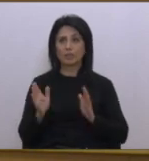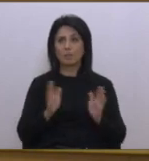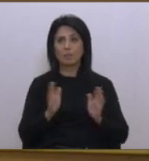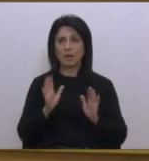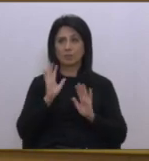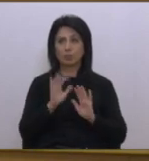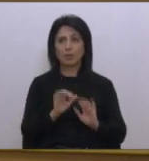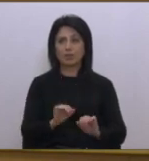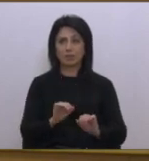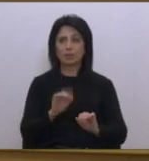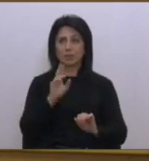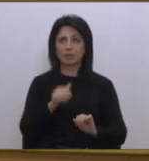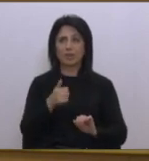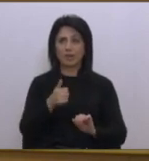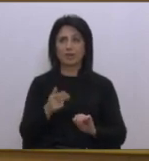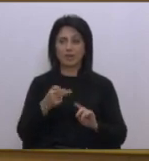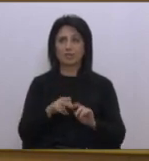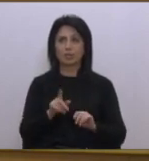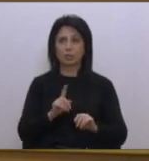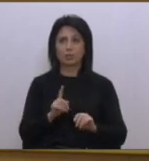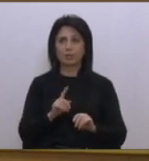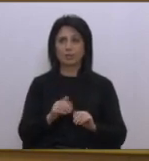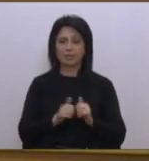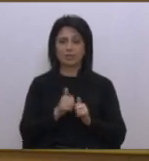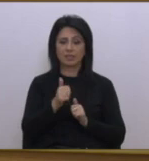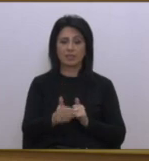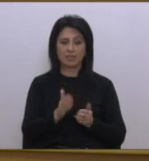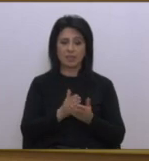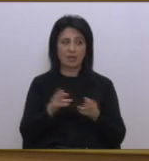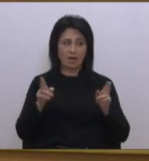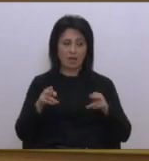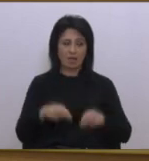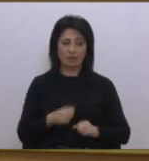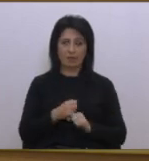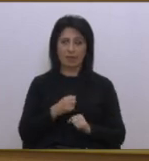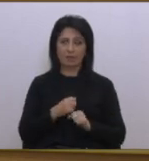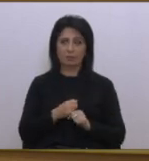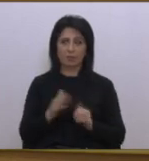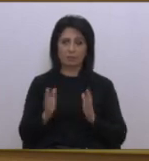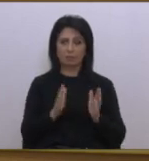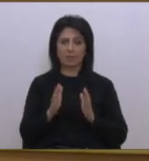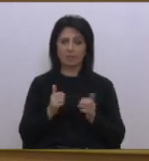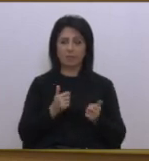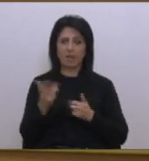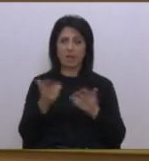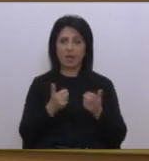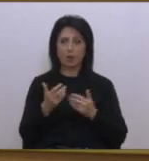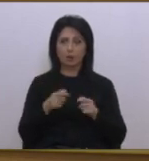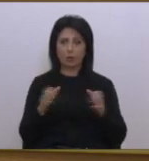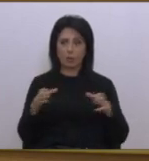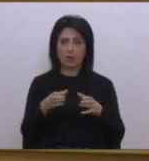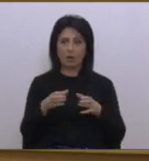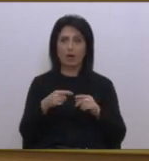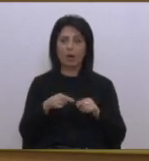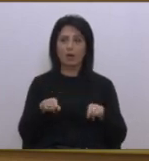მაქსიმალური მხარდაჭერა და კარგია ის, რომ წინასწარ არის გათვლა გაკეთებული მინიმალურ რაოდენობაზე სტაჟირების